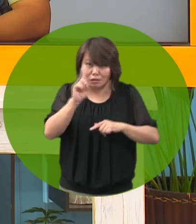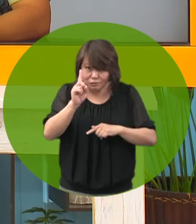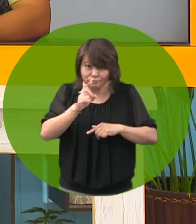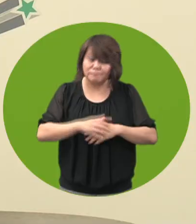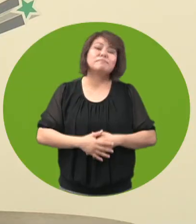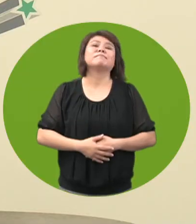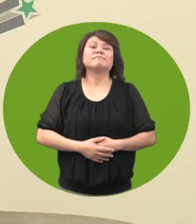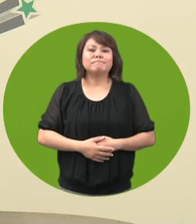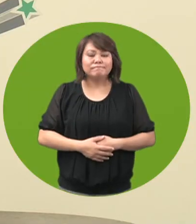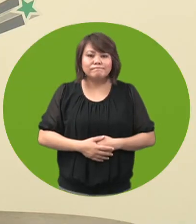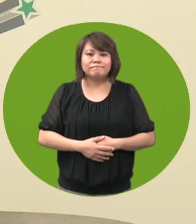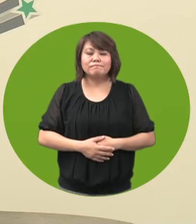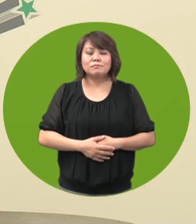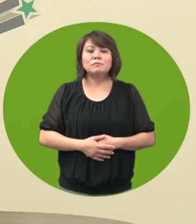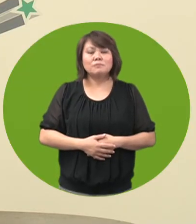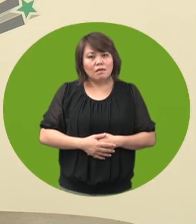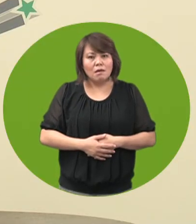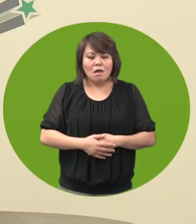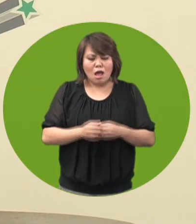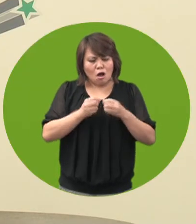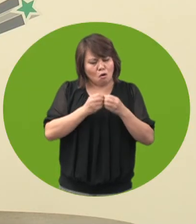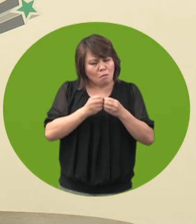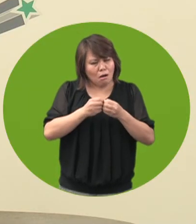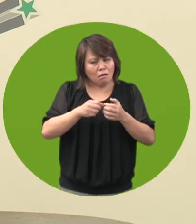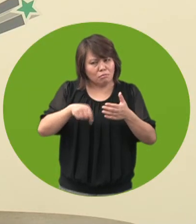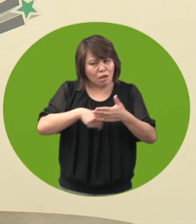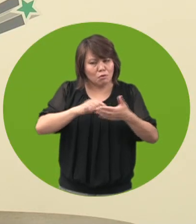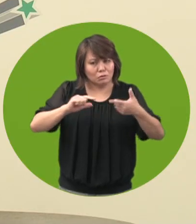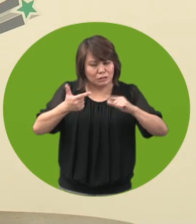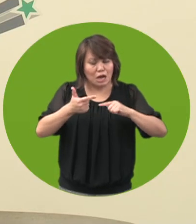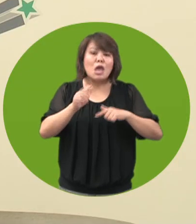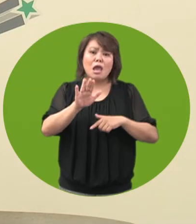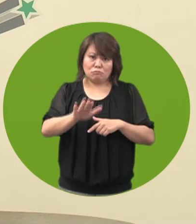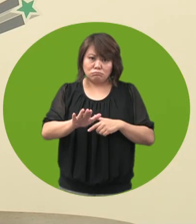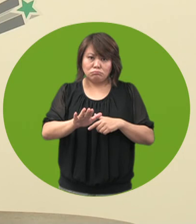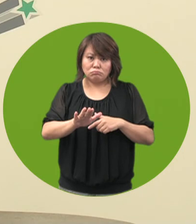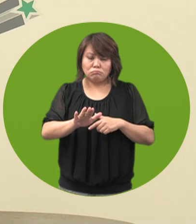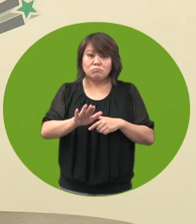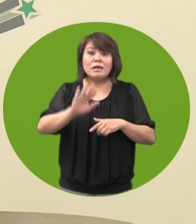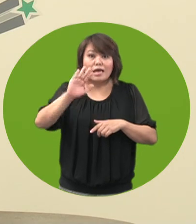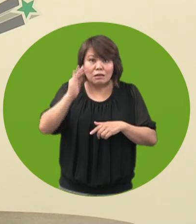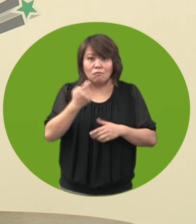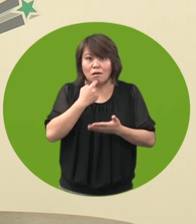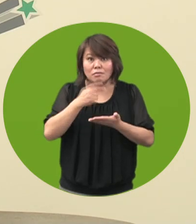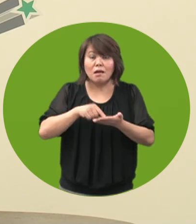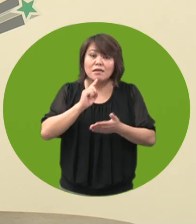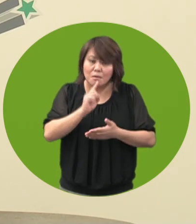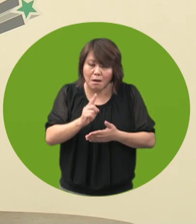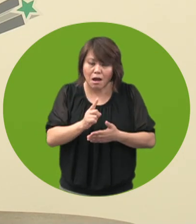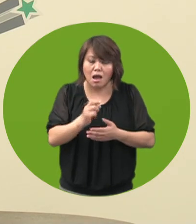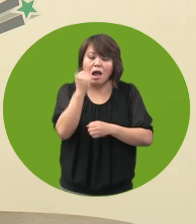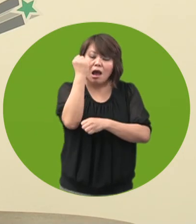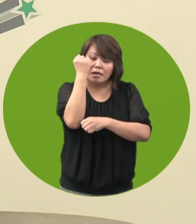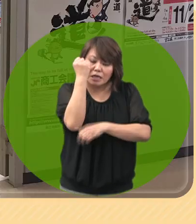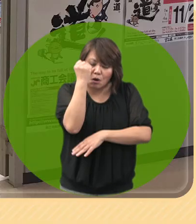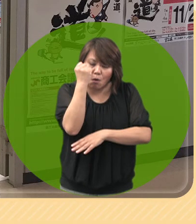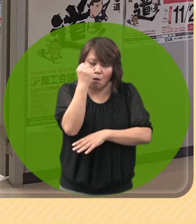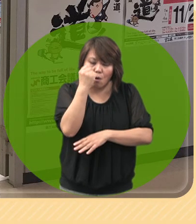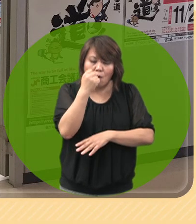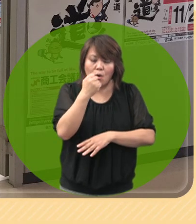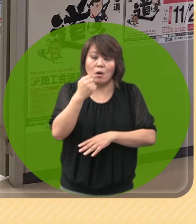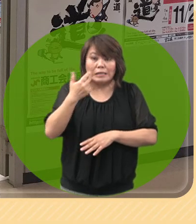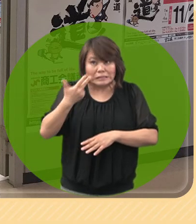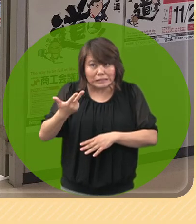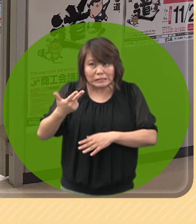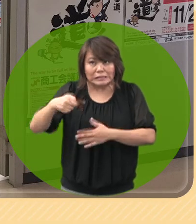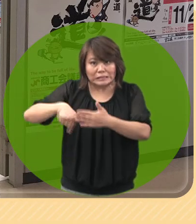か？ そうですね、細かい要件の違いはありますが、簡単に言いますと、原則として市の区域で活